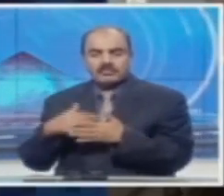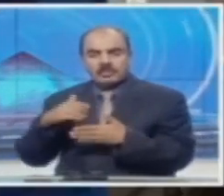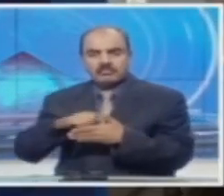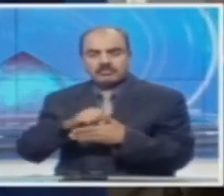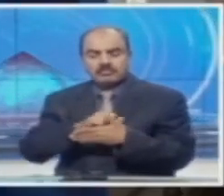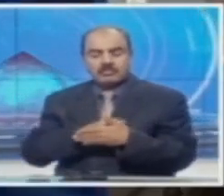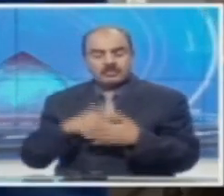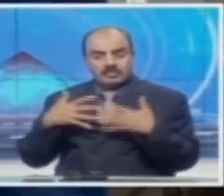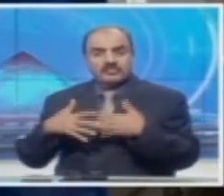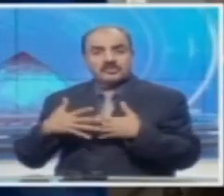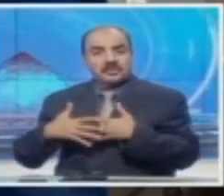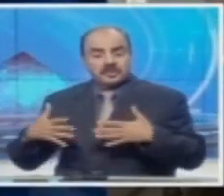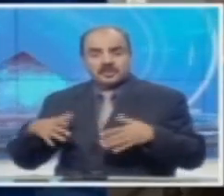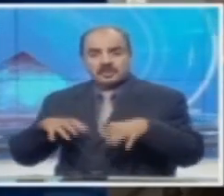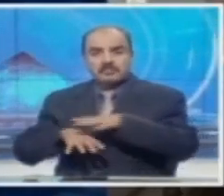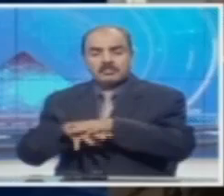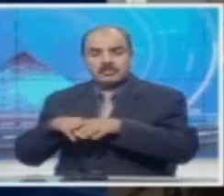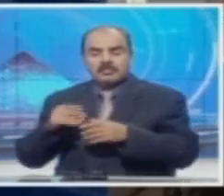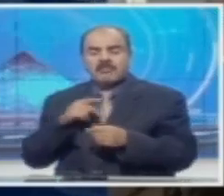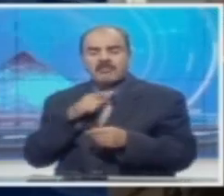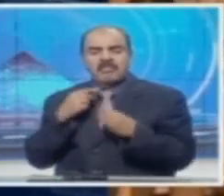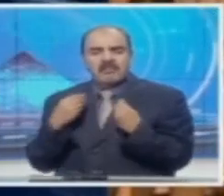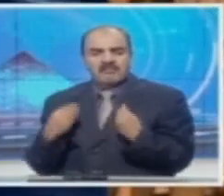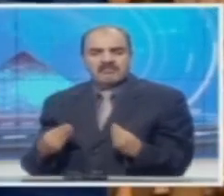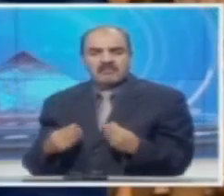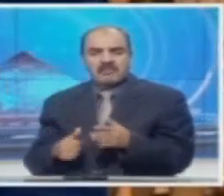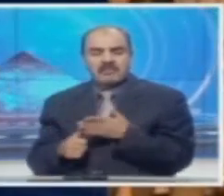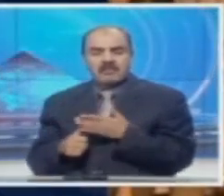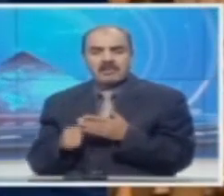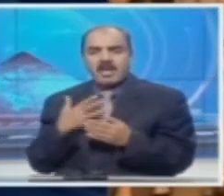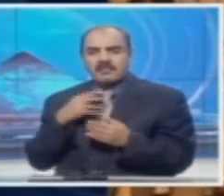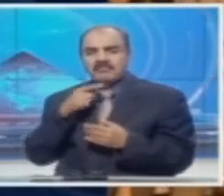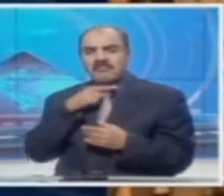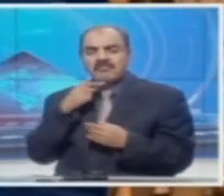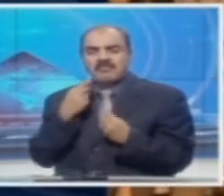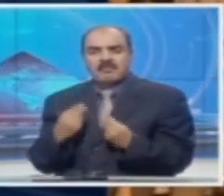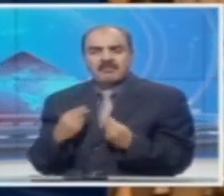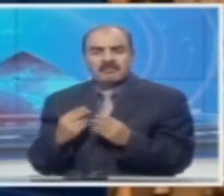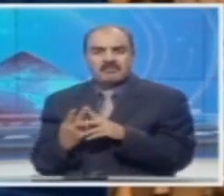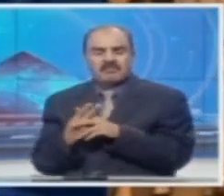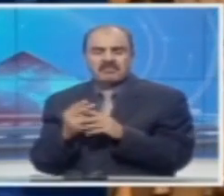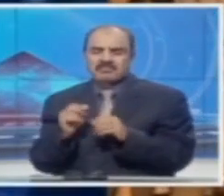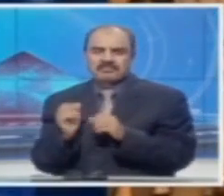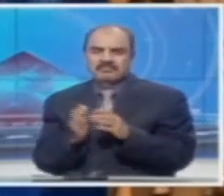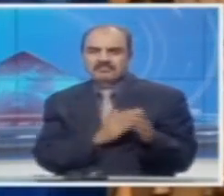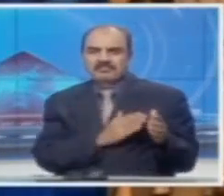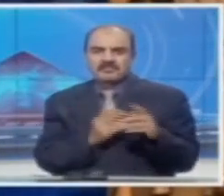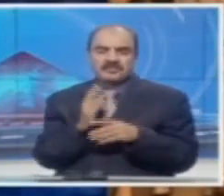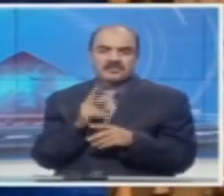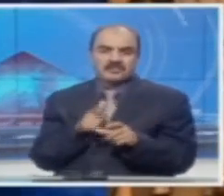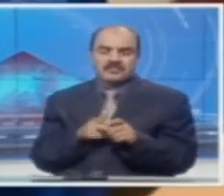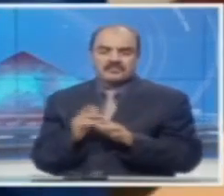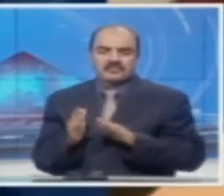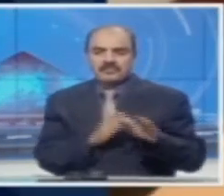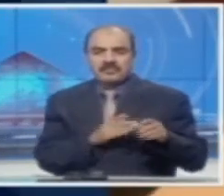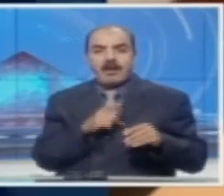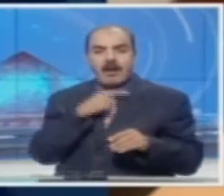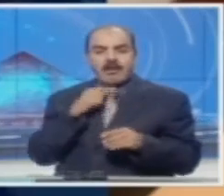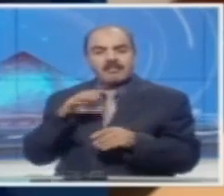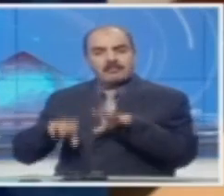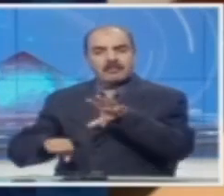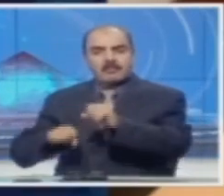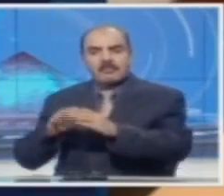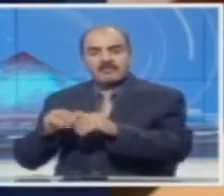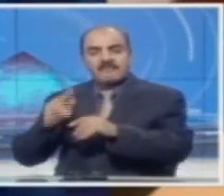التنموية خاصة في المشروعات الخضراء بما فيها الهيدروجين الأخضر من خلال العمل الجاد على تمكين القطاع الخاص